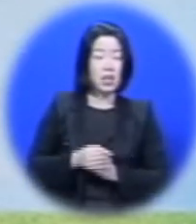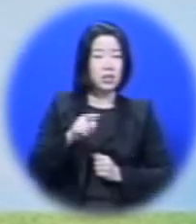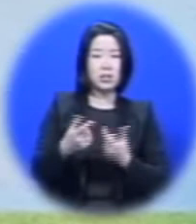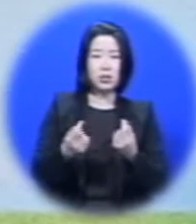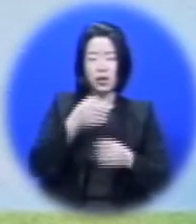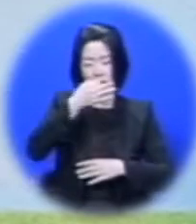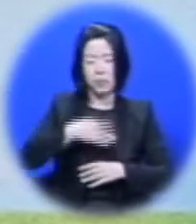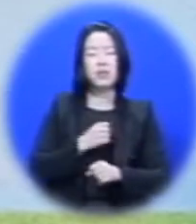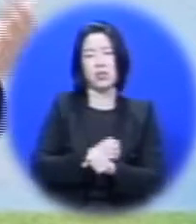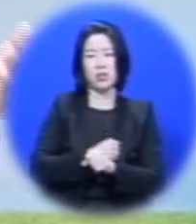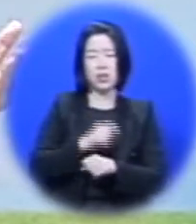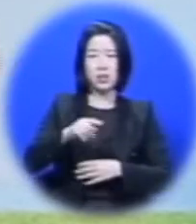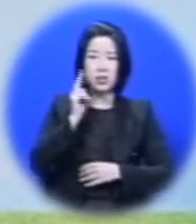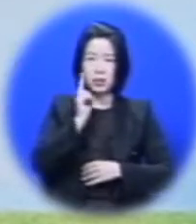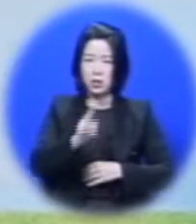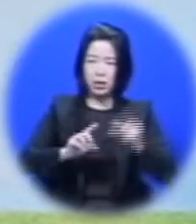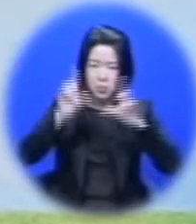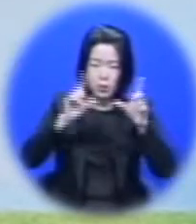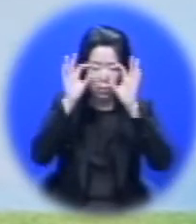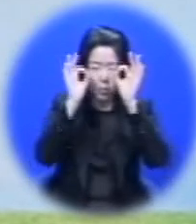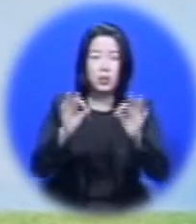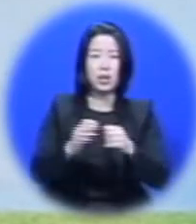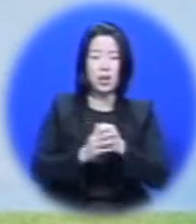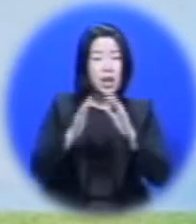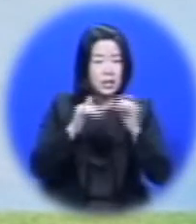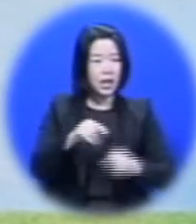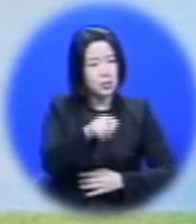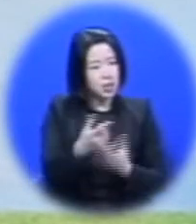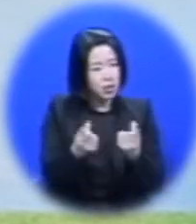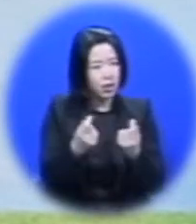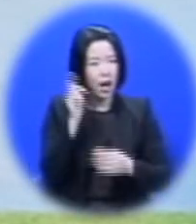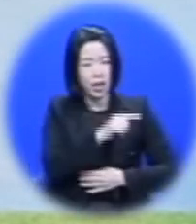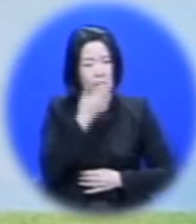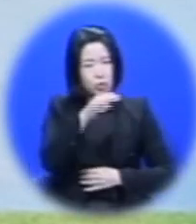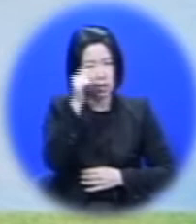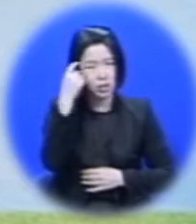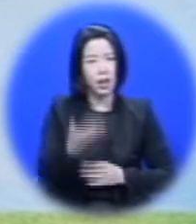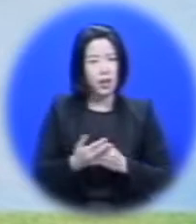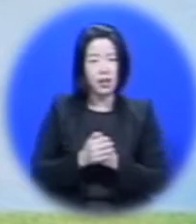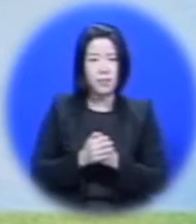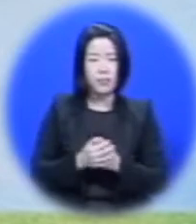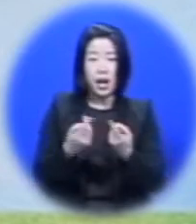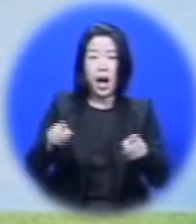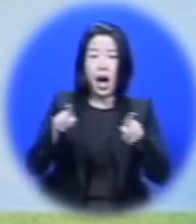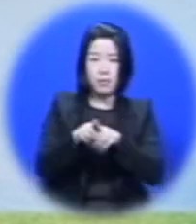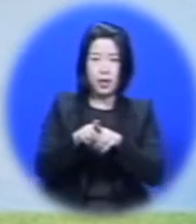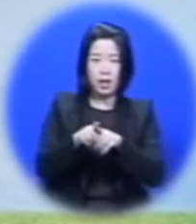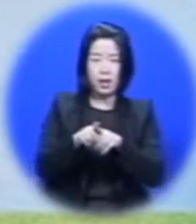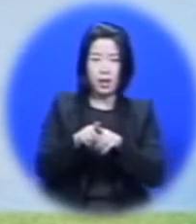그렇게 힘들어요. 그 끔찍한 장면들을 보는 게 사람이 이렇게 악해질 수가 있는 겁니까? 같이 그